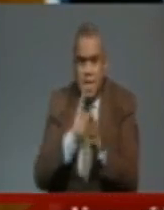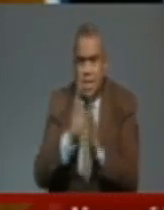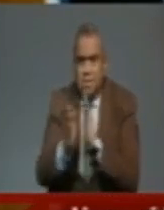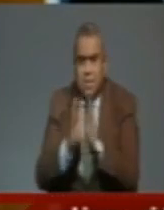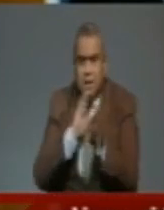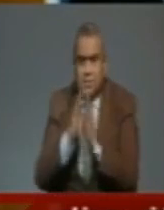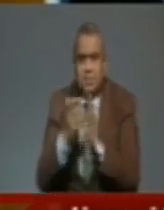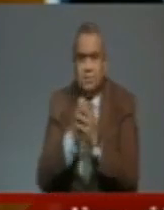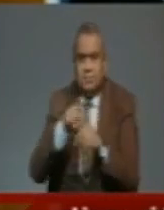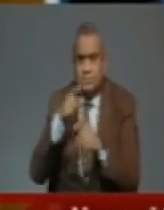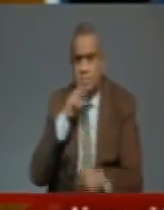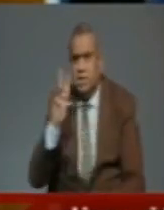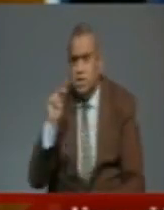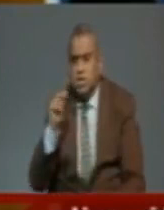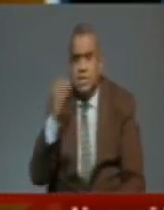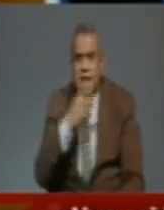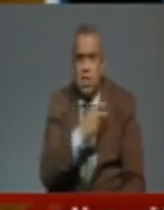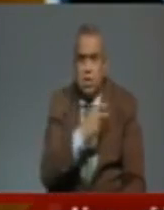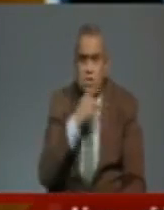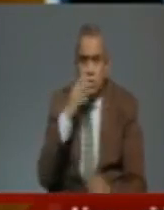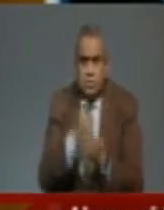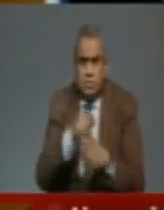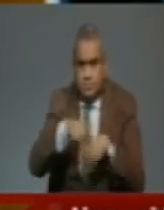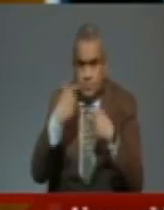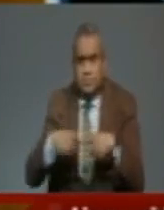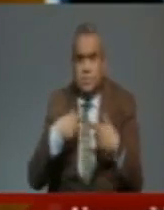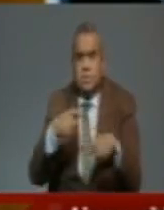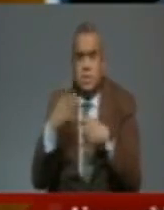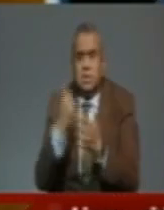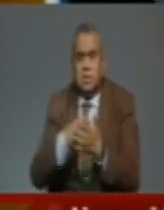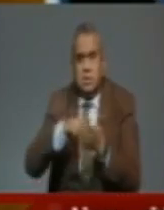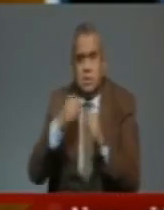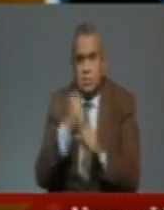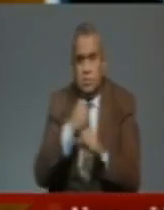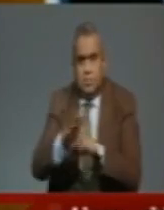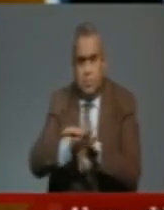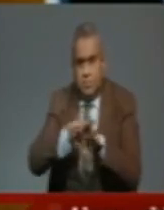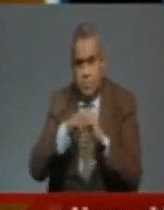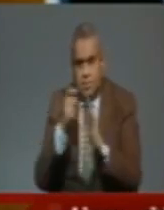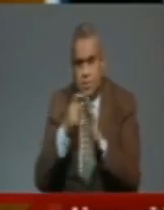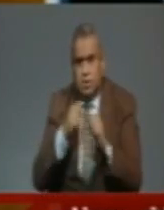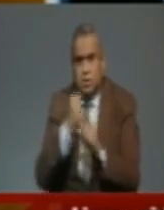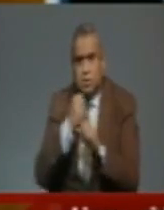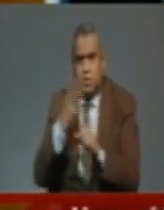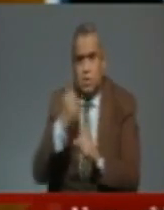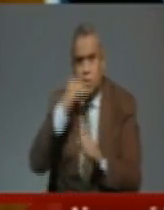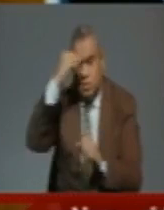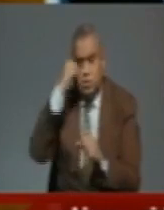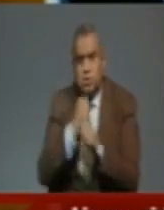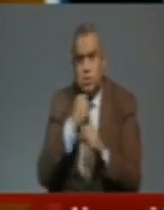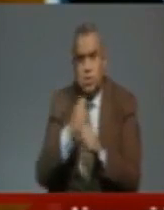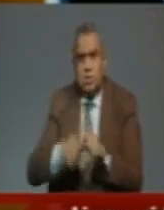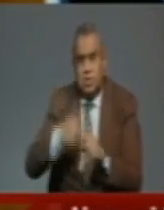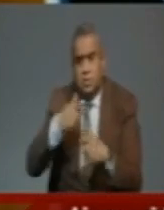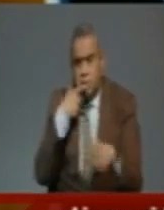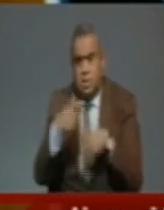في 2023 وعشان نعمل مرات لوجستيه وسرعه ونقل تجاره الكلام ده طبعا مش مقبول، علشان كده احنا فندم بنشتغل فيه دلوقتي